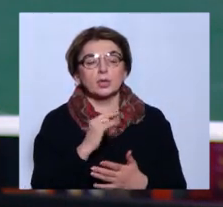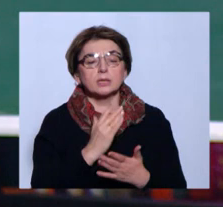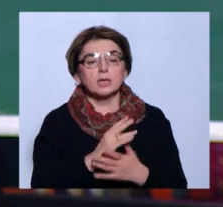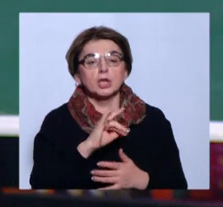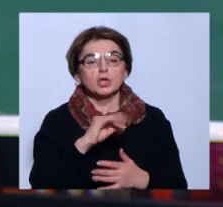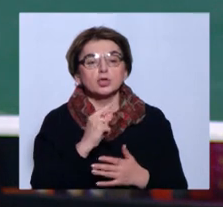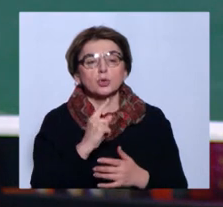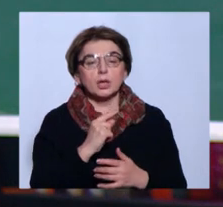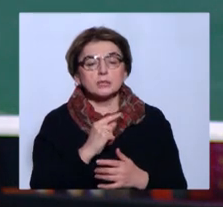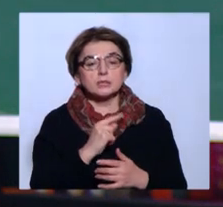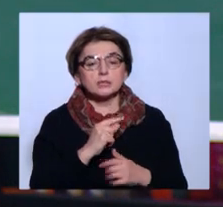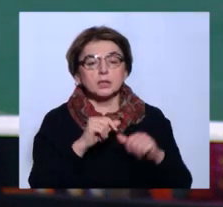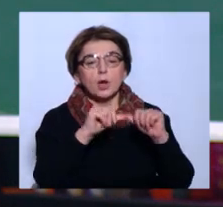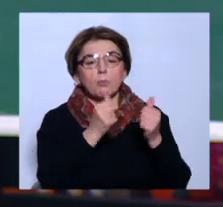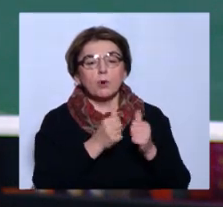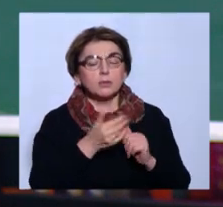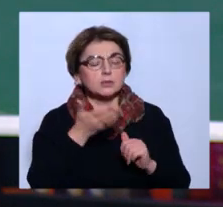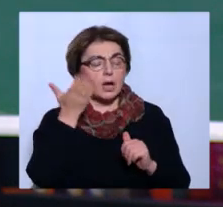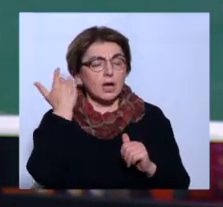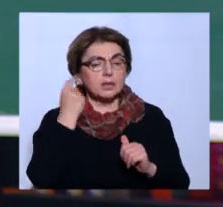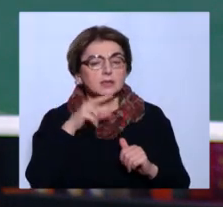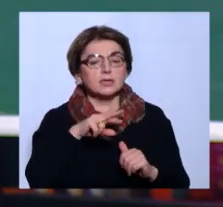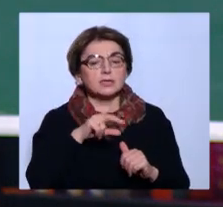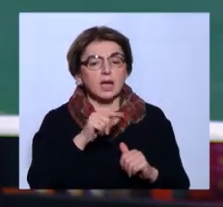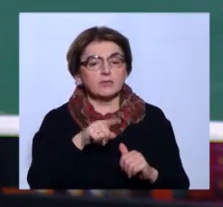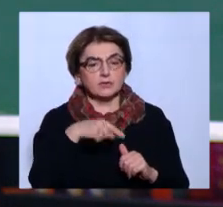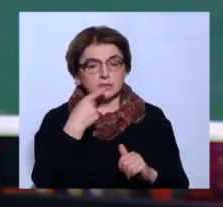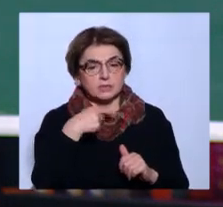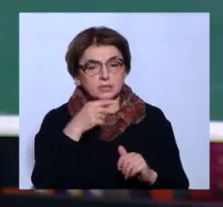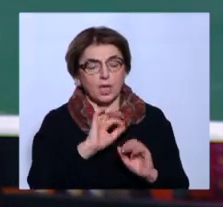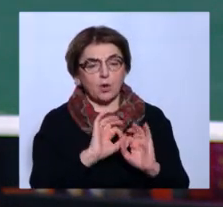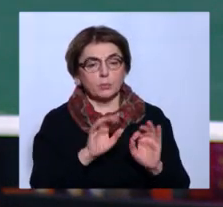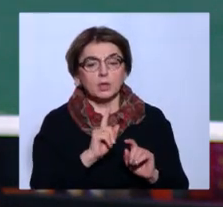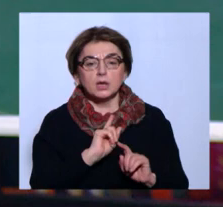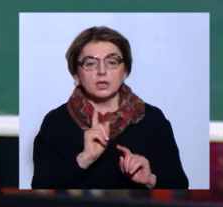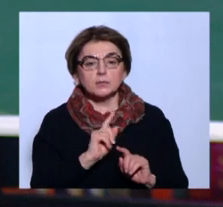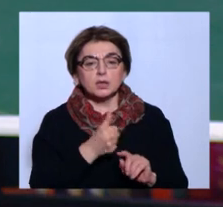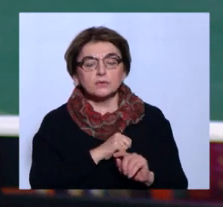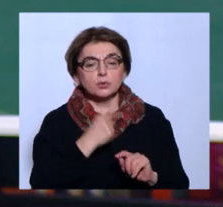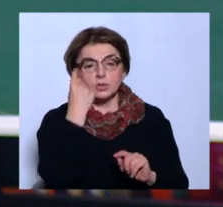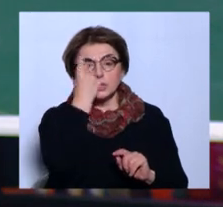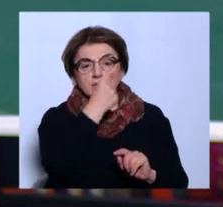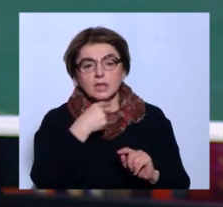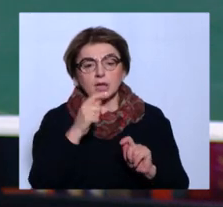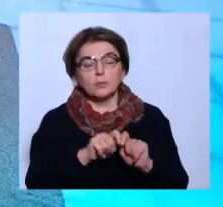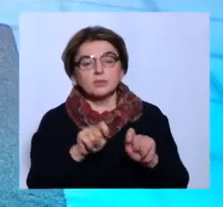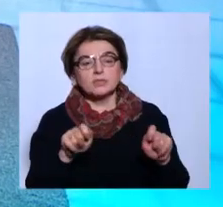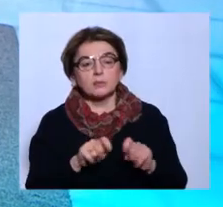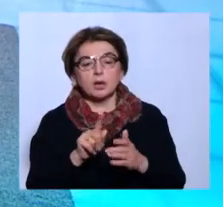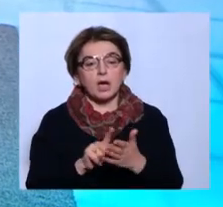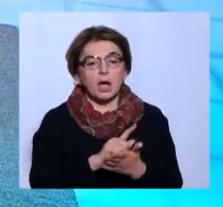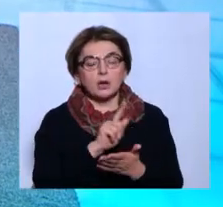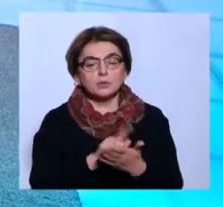იზოლაციის ფორმაზე ჯერ კიდევ, თუ გახსოვთ, დარვინი საუბრობდა, რომ იმისათვის, რომ სახეობები წარმოიქმნასო, აუცილებელი